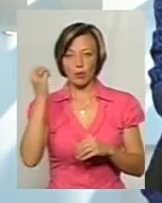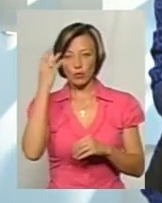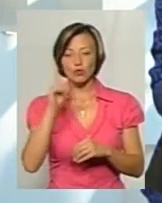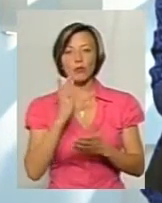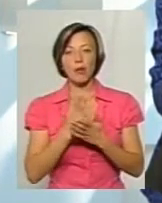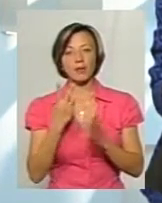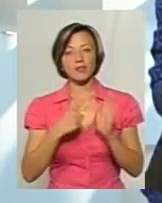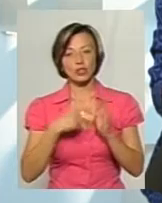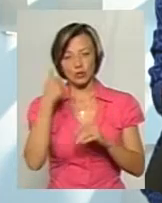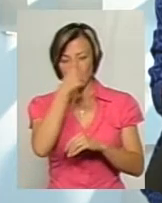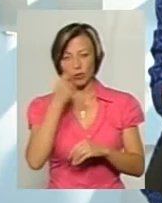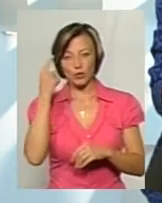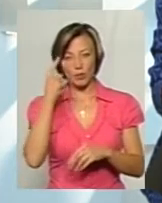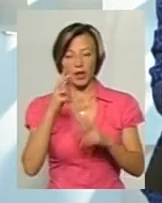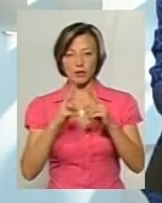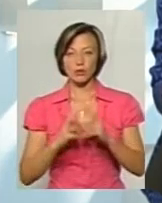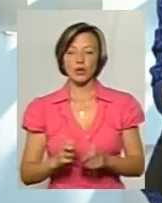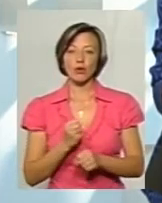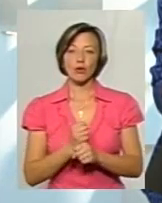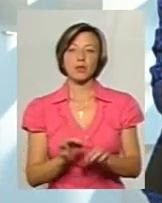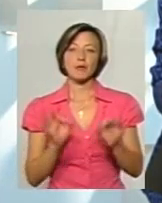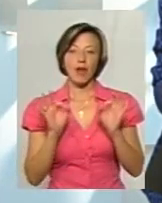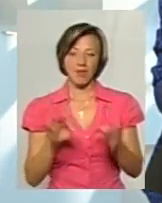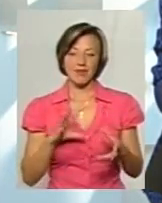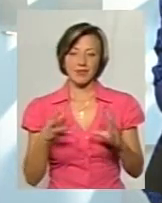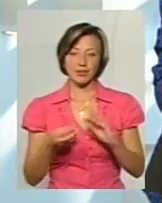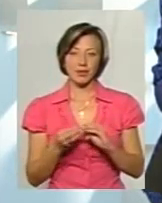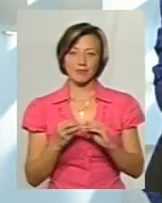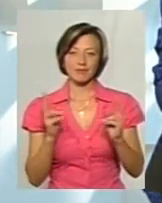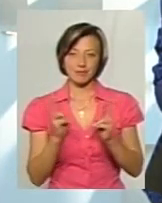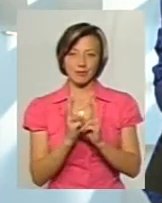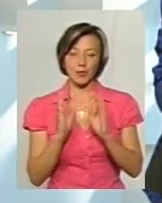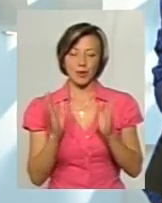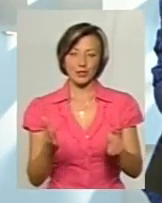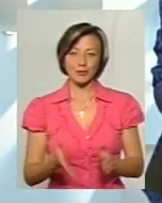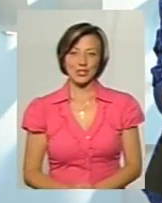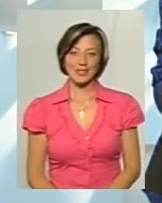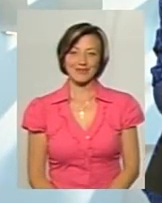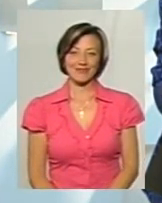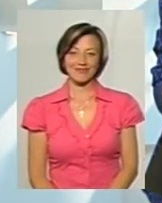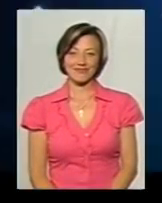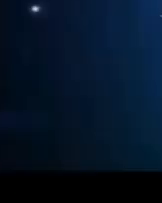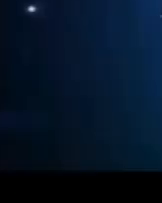за 26 років? Думайте, аналізуйте, робіть правильні висновки. А ми побачимось.